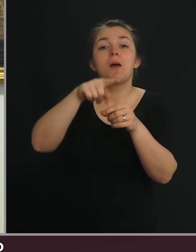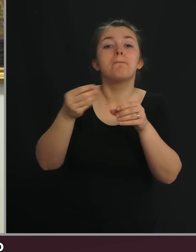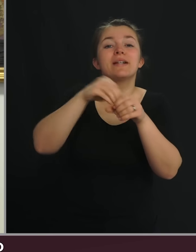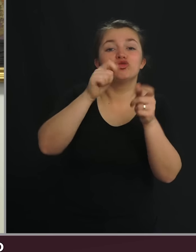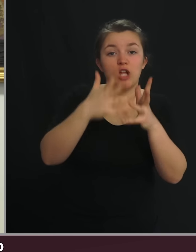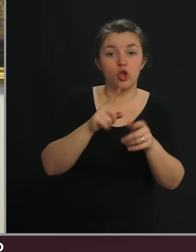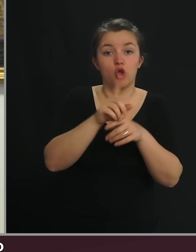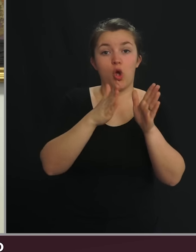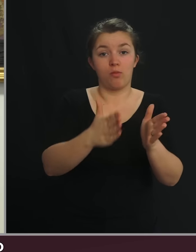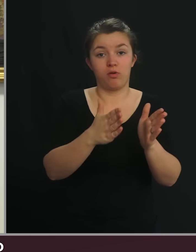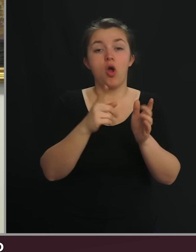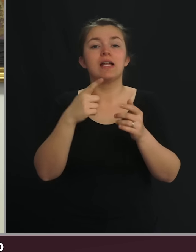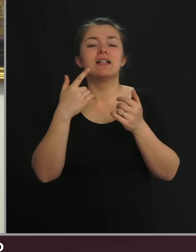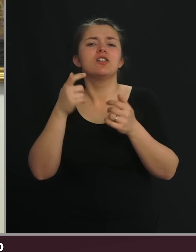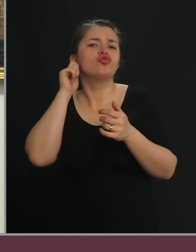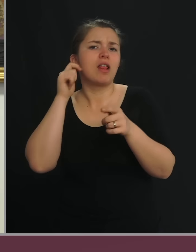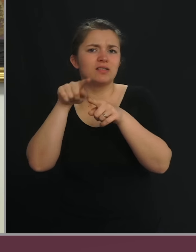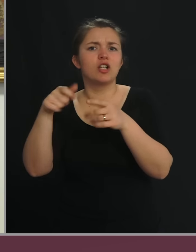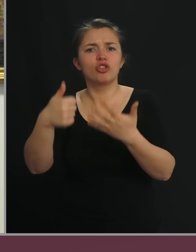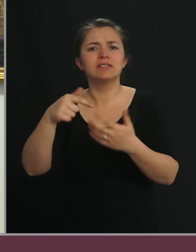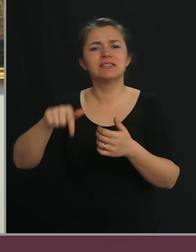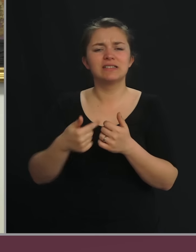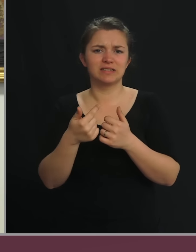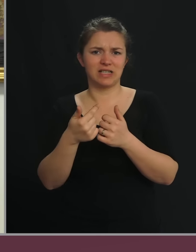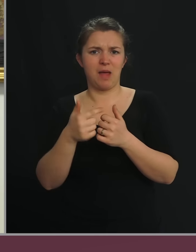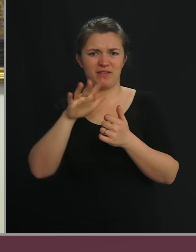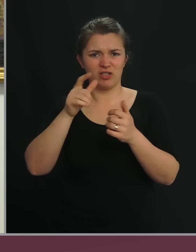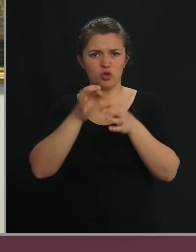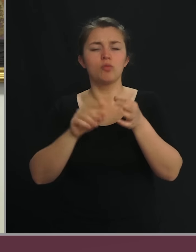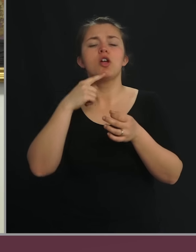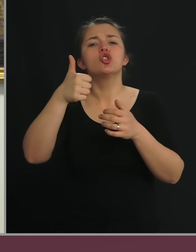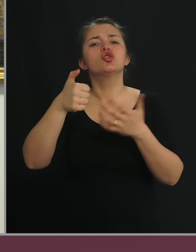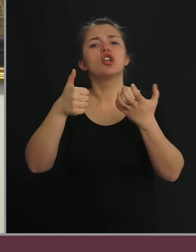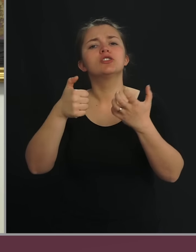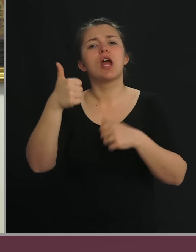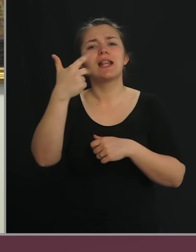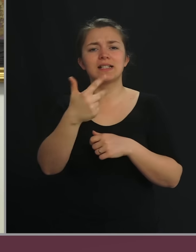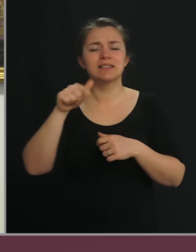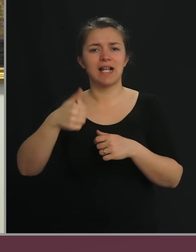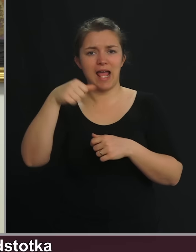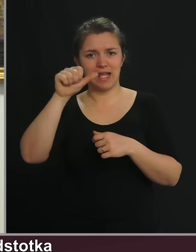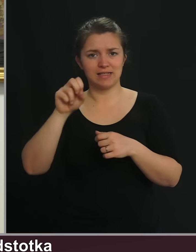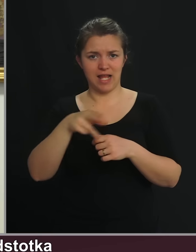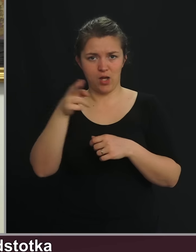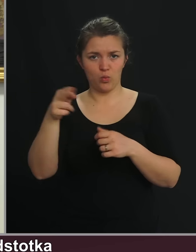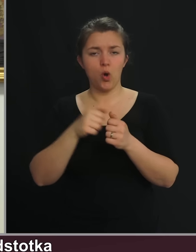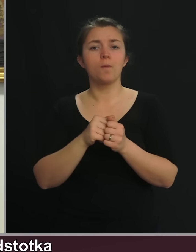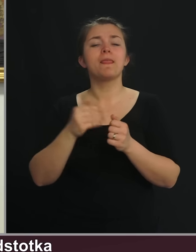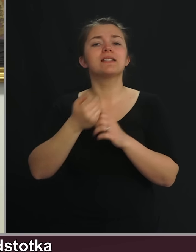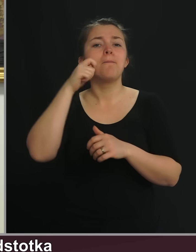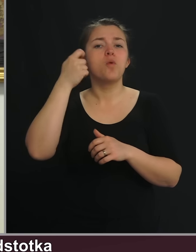veljavnih predpisih 60,25 odstotkov in bi pokojnina znašala 631,11 evra, za moškega